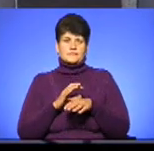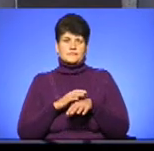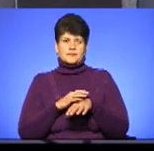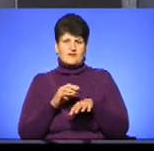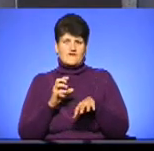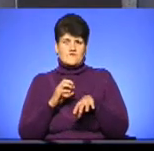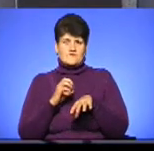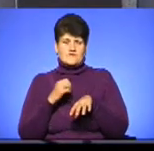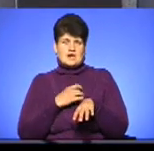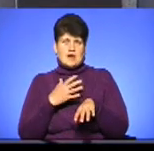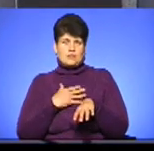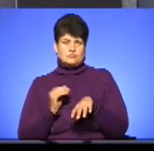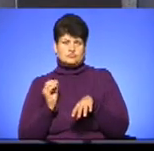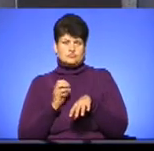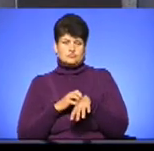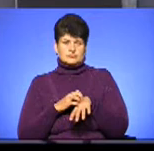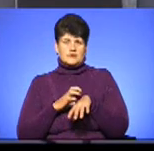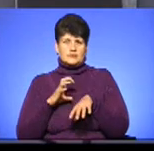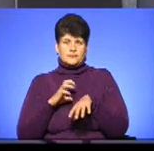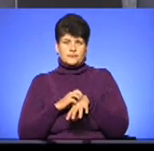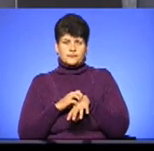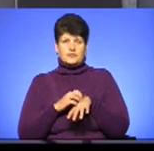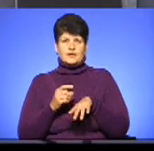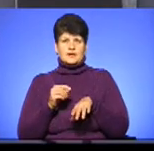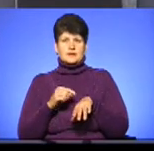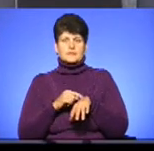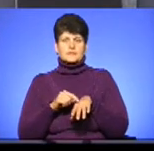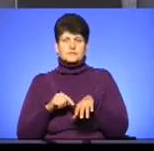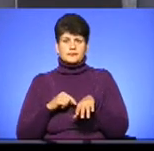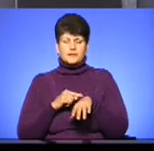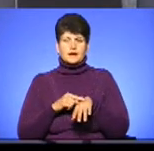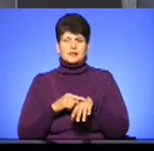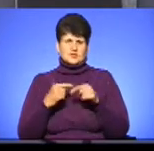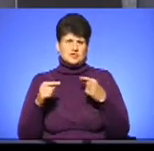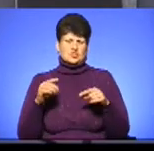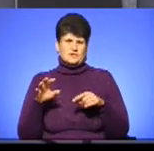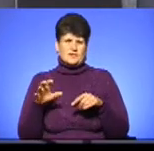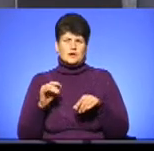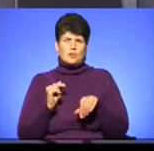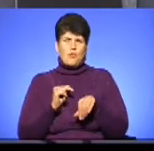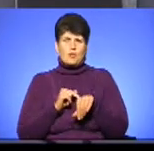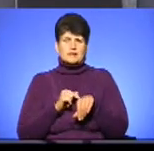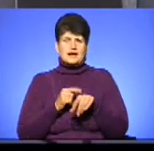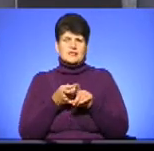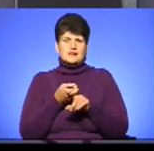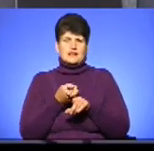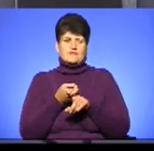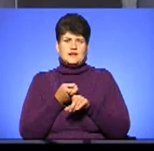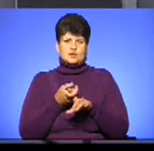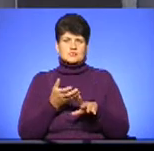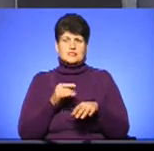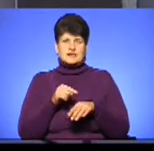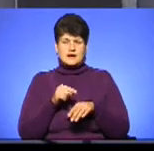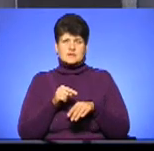якщо наносити покуси, тварина наносить покуси, чи людині, не дай Боже, чи іншій тварині, і туди потрапляє вірус. І таким чином, значить,